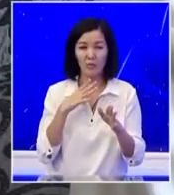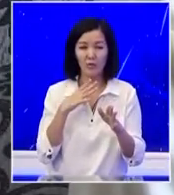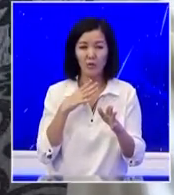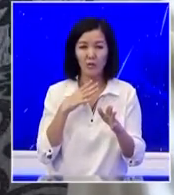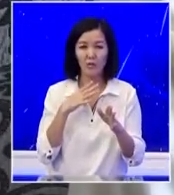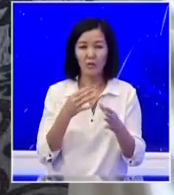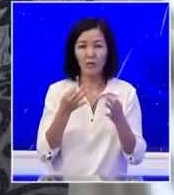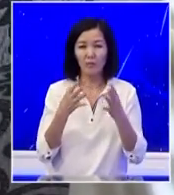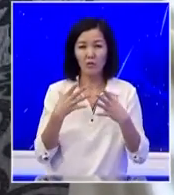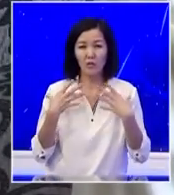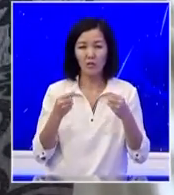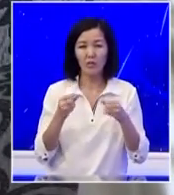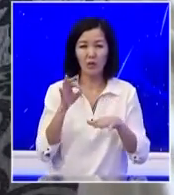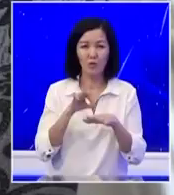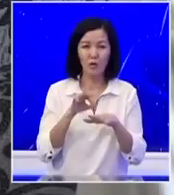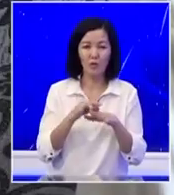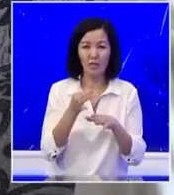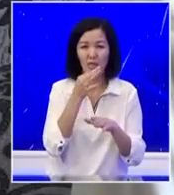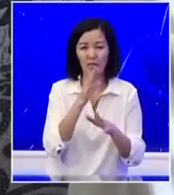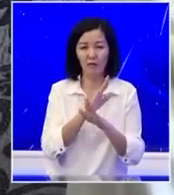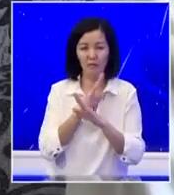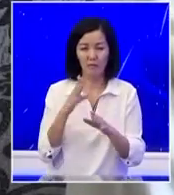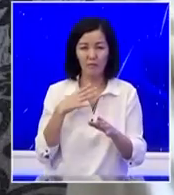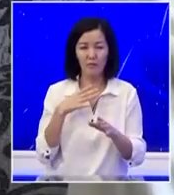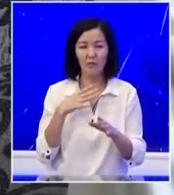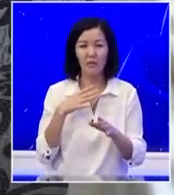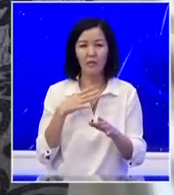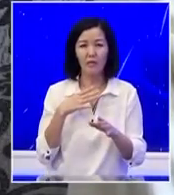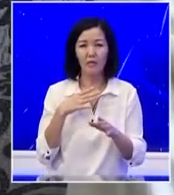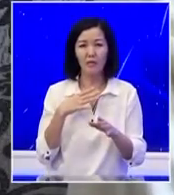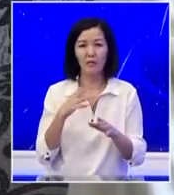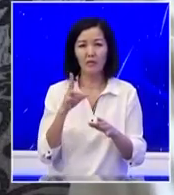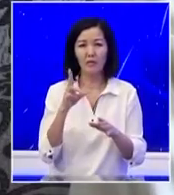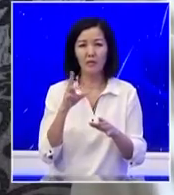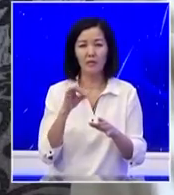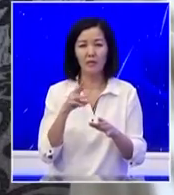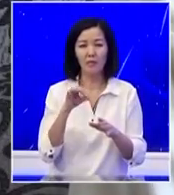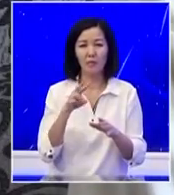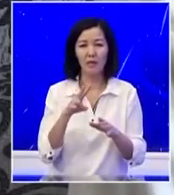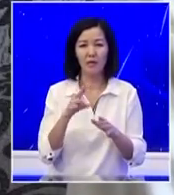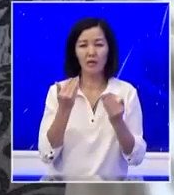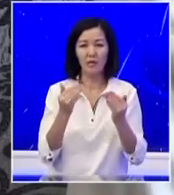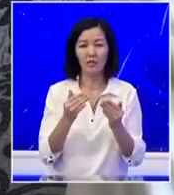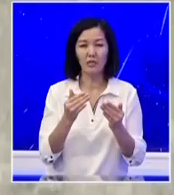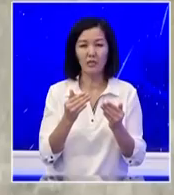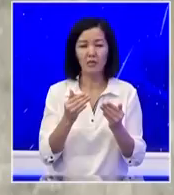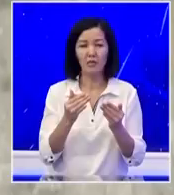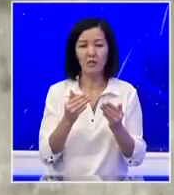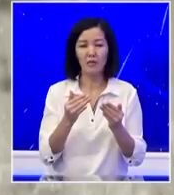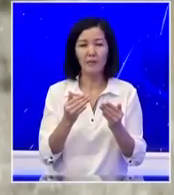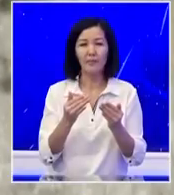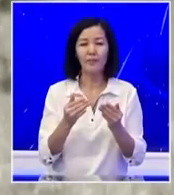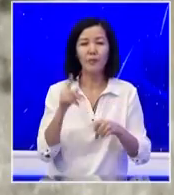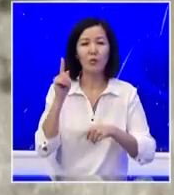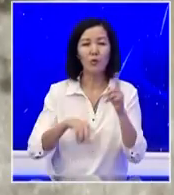Бірақ просто денсаулық жоқ. Ерте алып кетті Кемалды. Ата Кемалда қазір әжептер жасқа келер еді ғой. Ұлы Отан